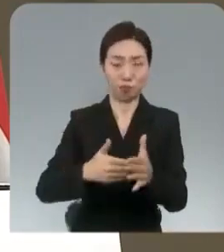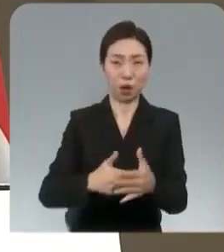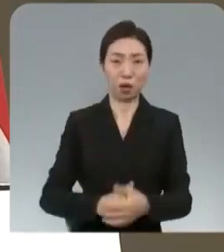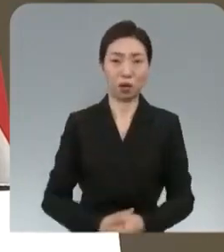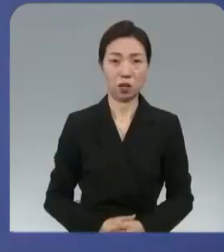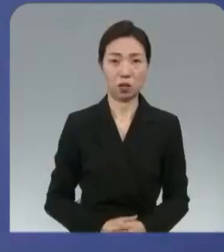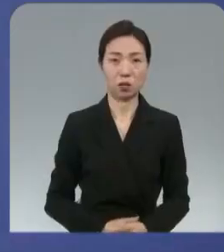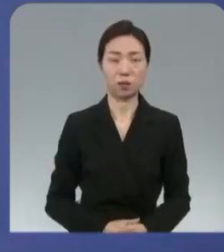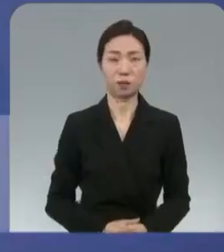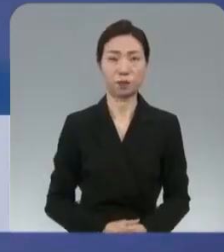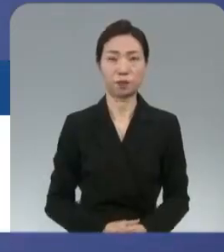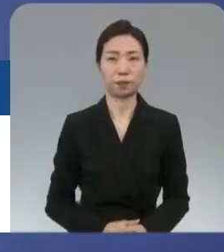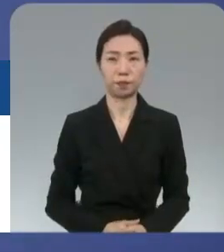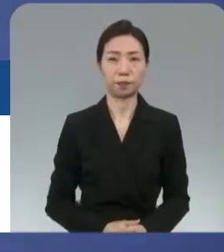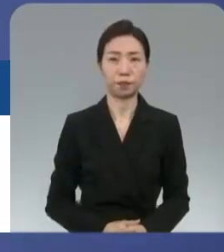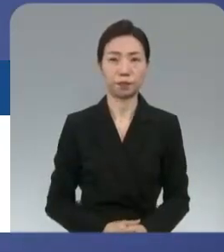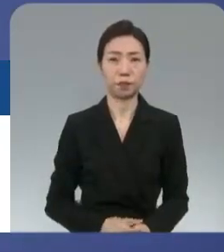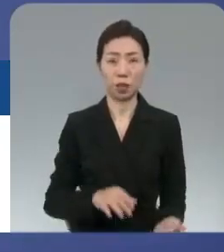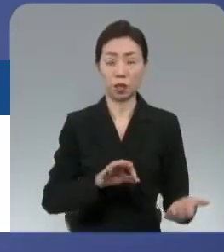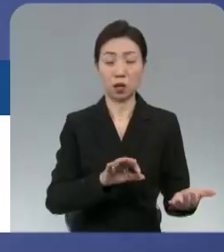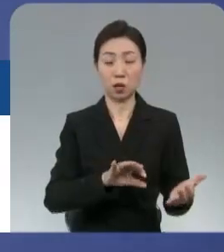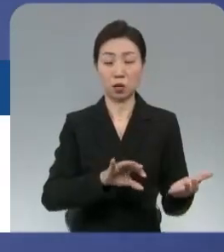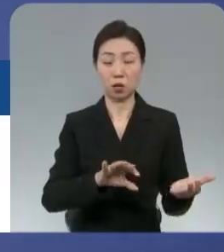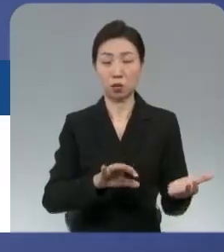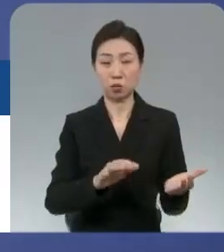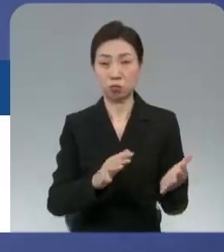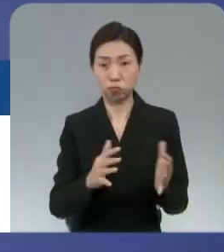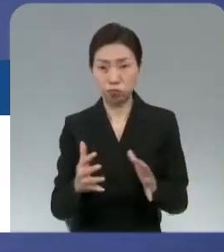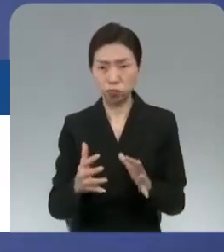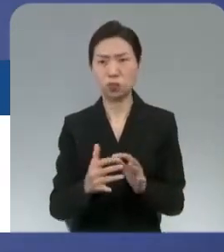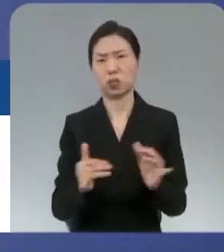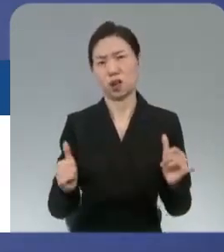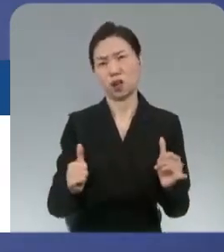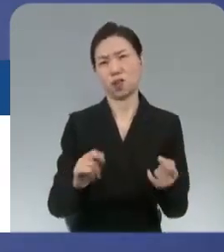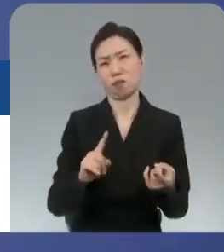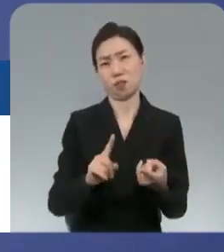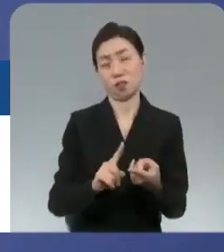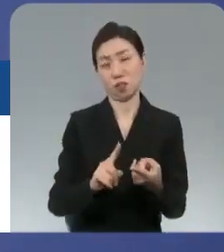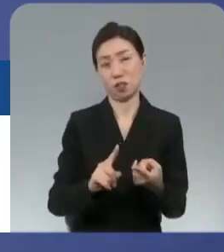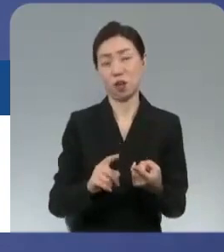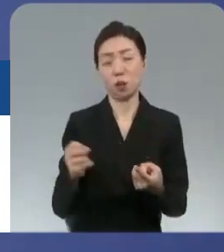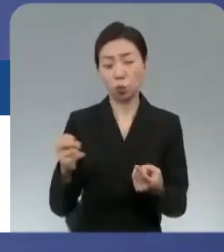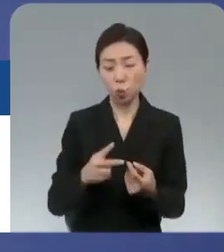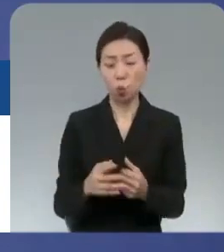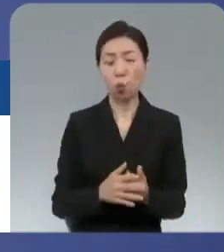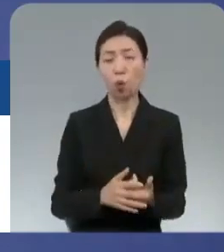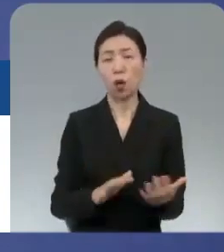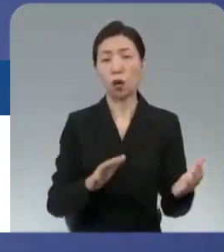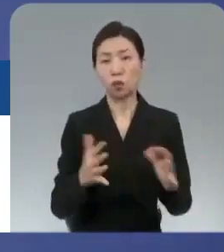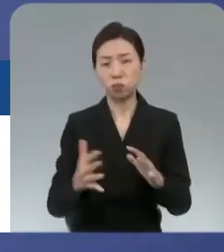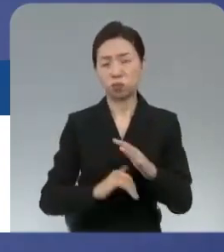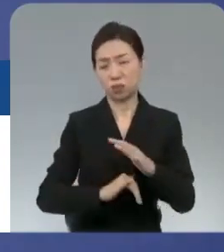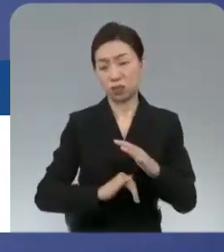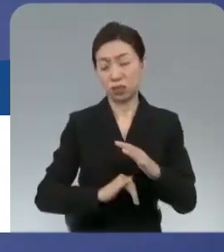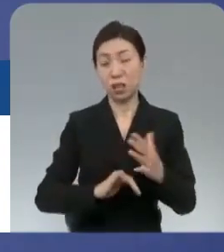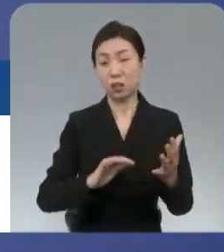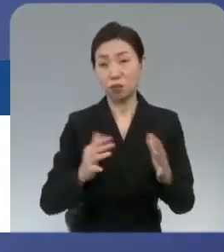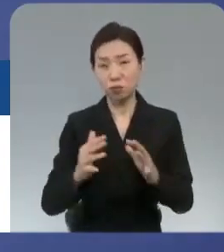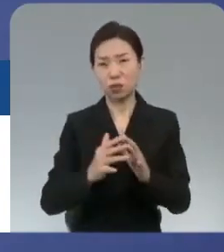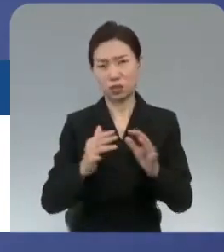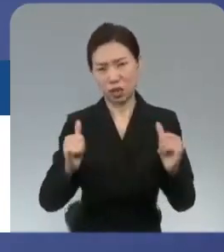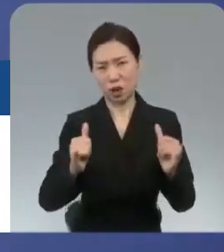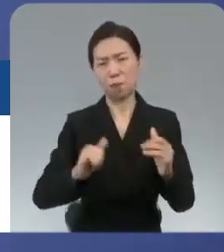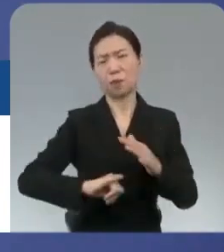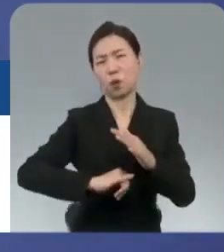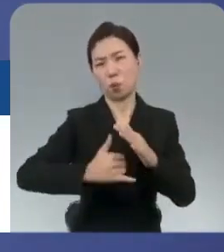밝혔습니다. 돌아가신 분에 대한 애도와 남은 가족을 위로하는 자리입니다. 그러나 국내 정치를 위해서 이